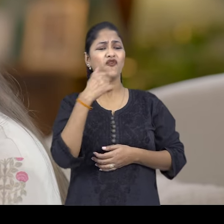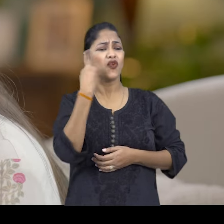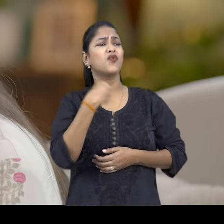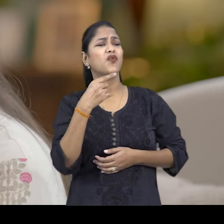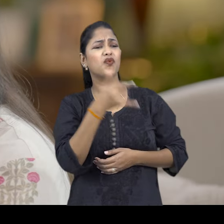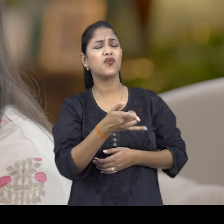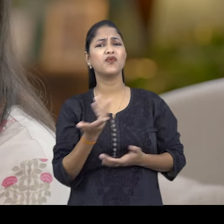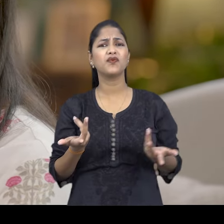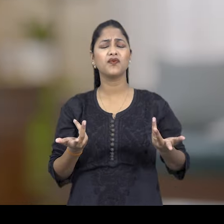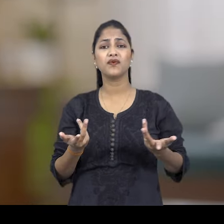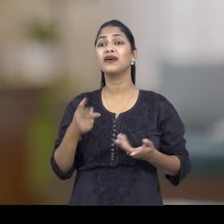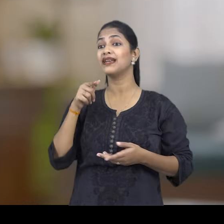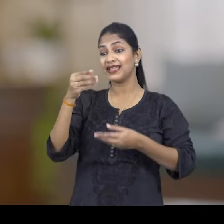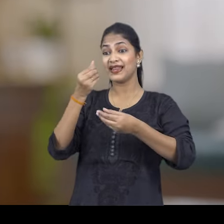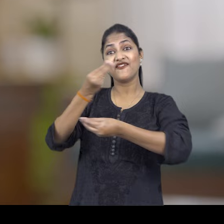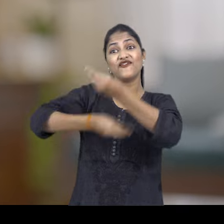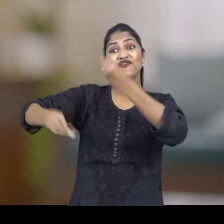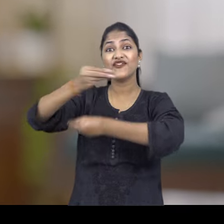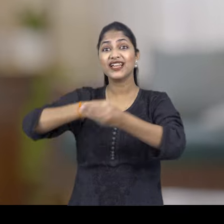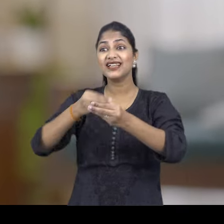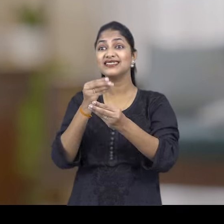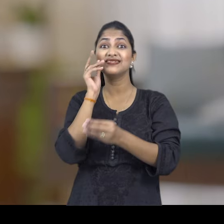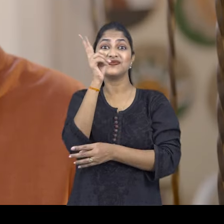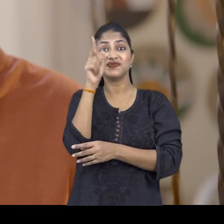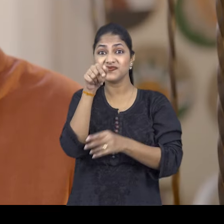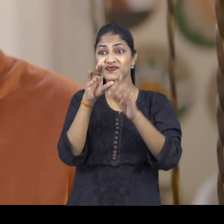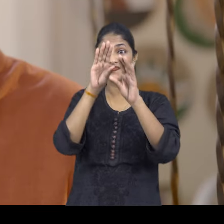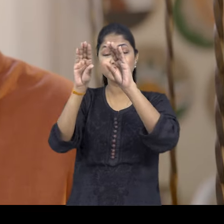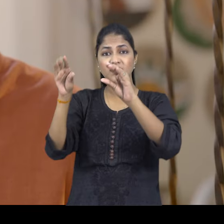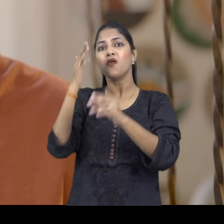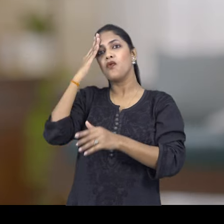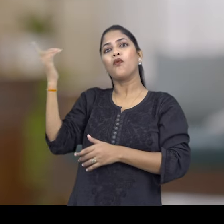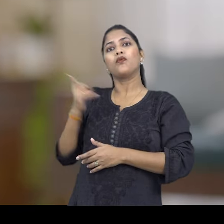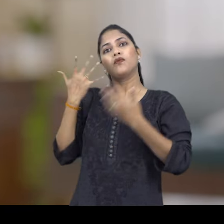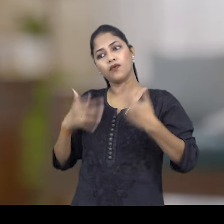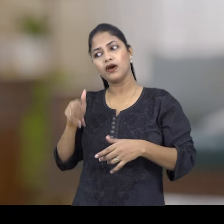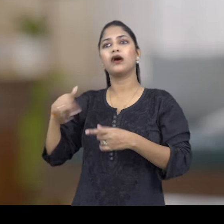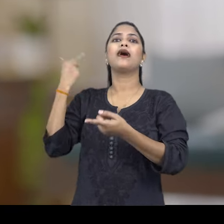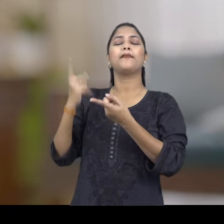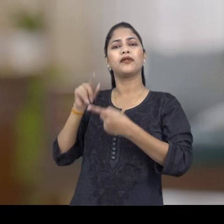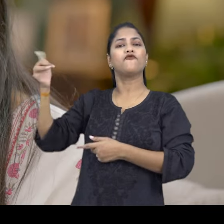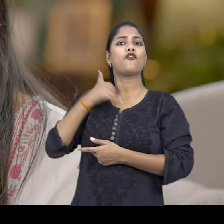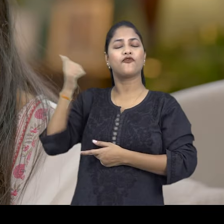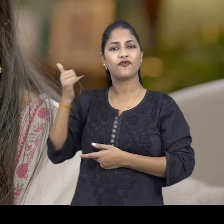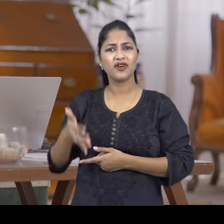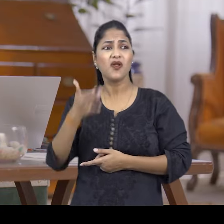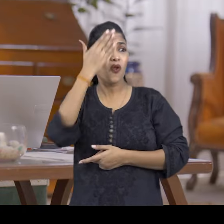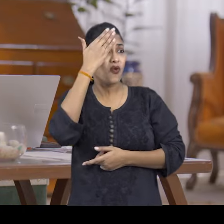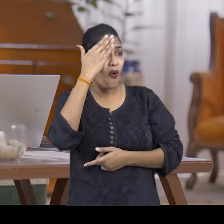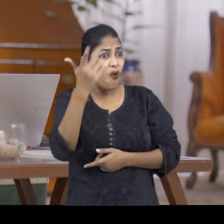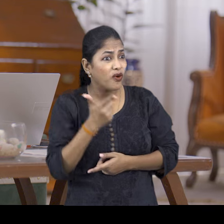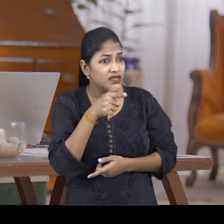पर इतने फोन कर कौन रहा है वो वित्तिय बादार में ट्रेडिंग करने के लिए मैंने लोन उठाय थे न उसे के लिए लोग बार-बार फोन कर रहे है लोन